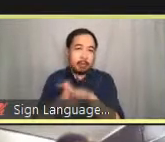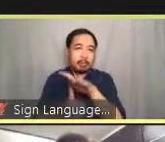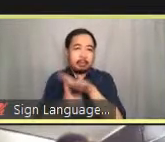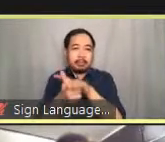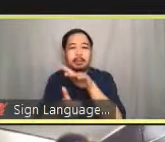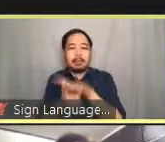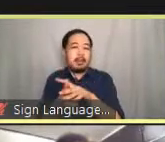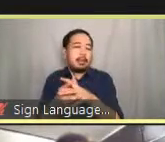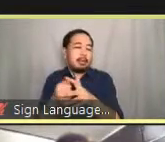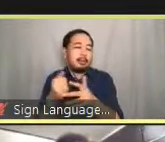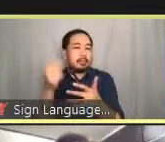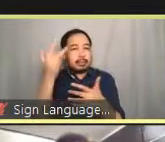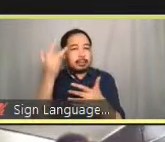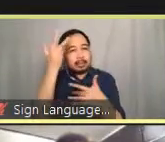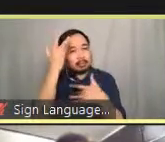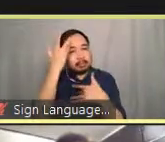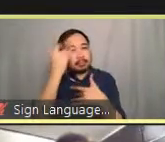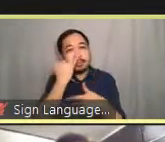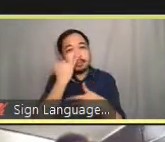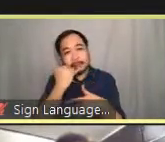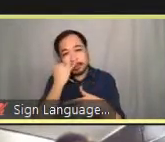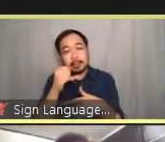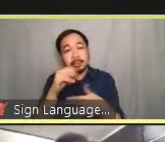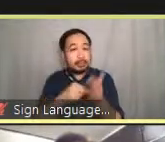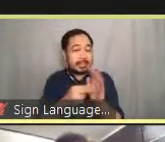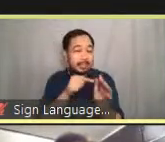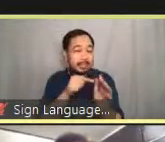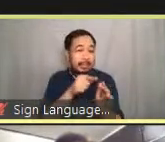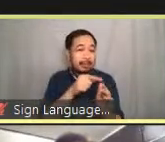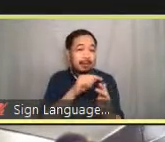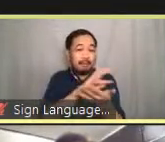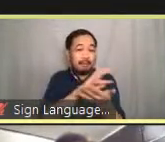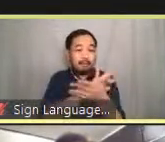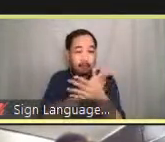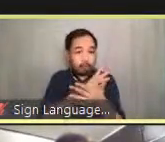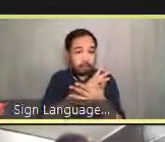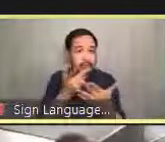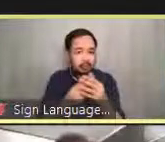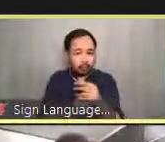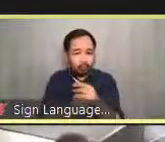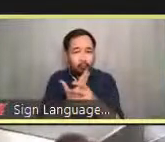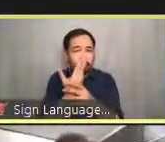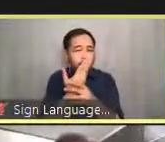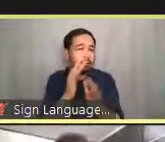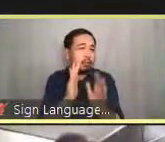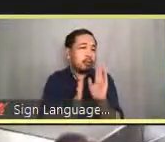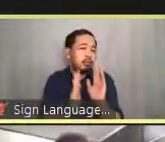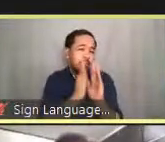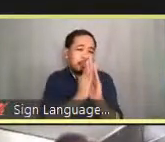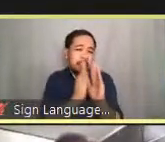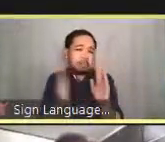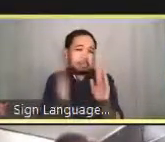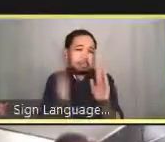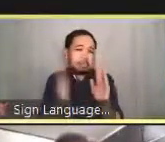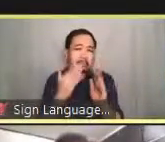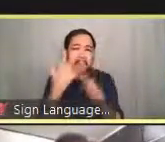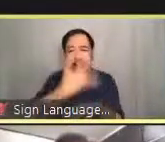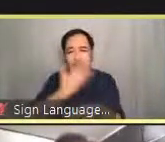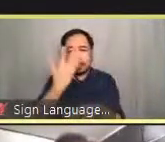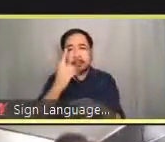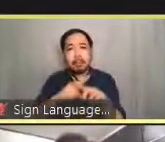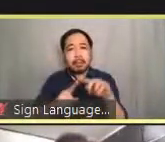po ang incubation period po ng virus is from aabot po siya ng 5 days pero aabot po siya ng